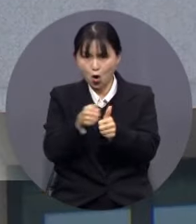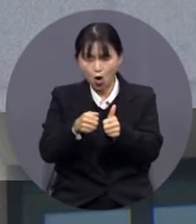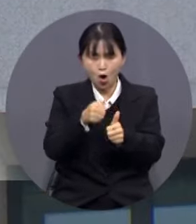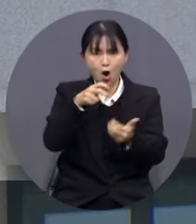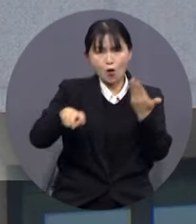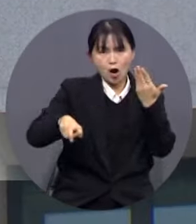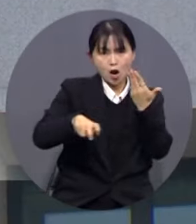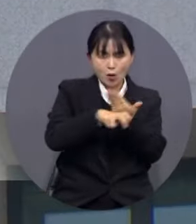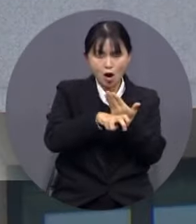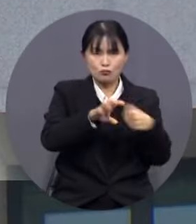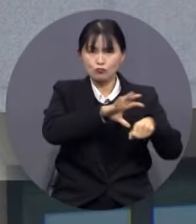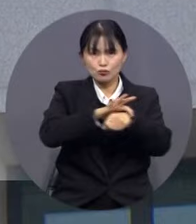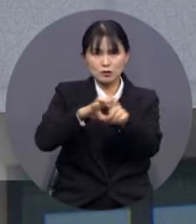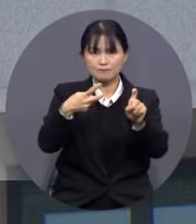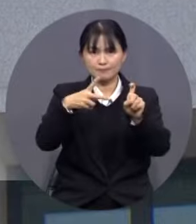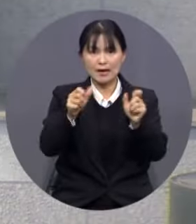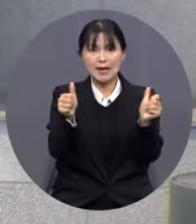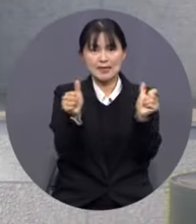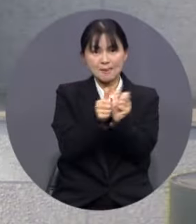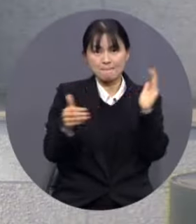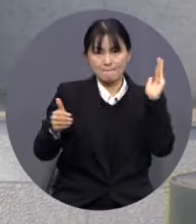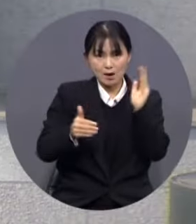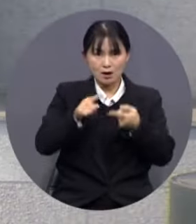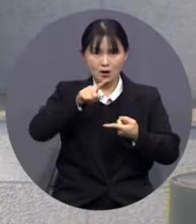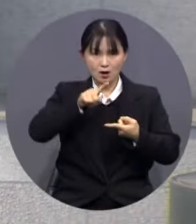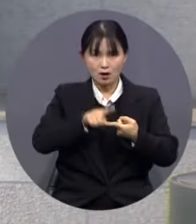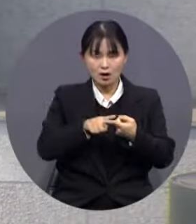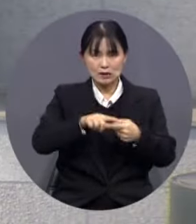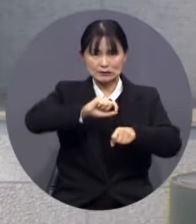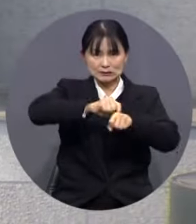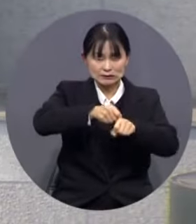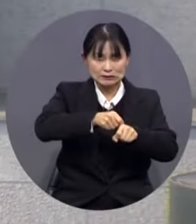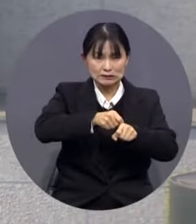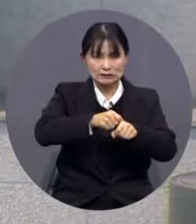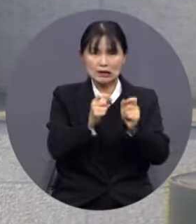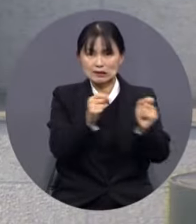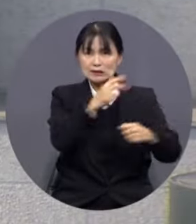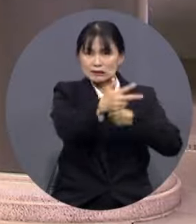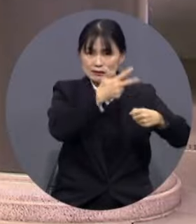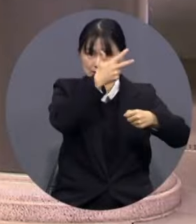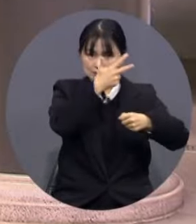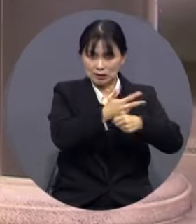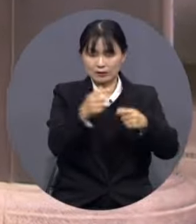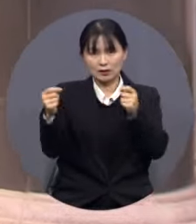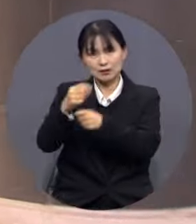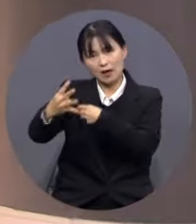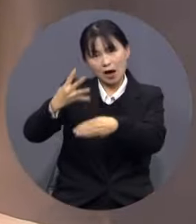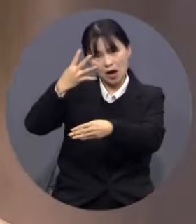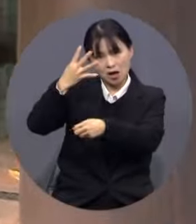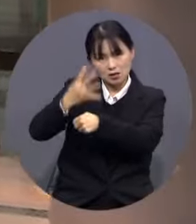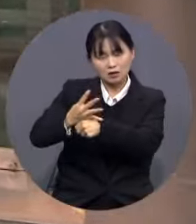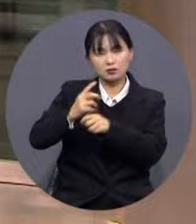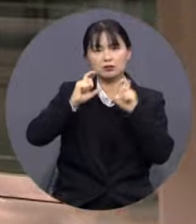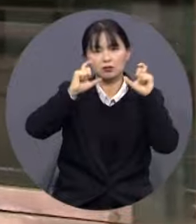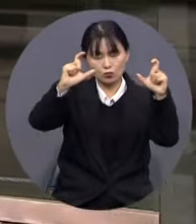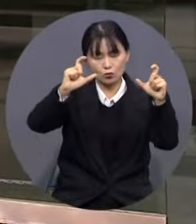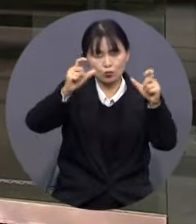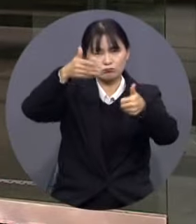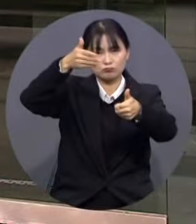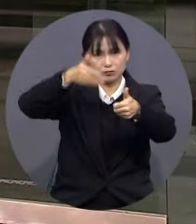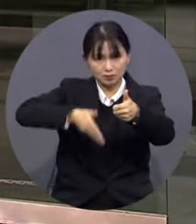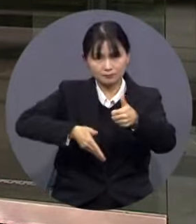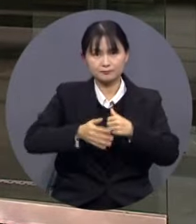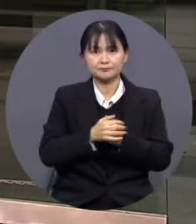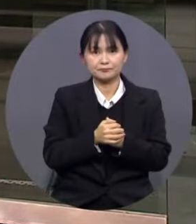혐의로 구속 기소된 10대 남학생에 대해 징역 장기 7년에 단기 4년을 선고해 줄 것을